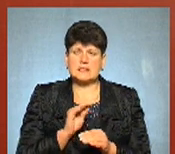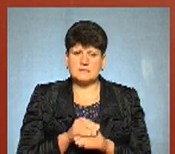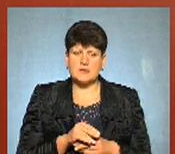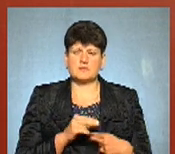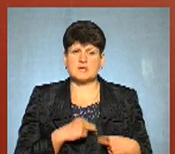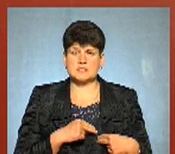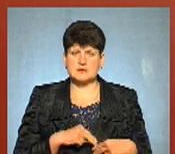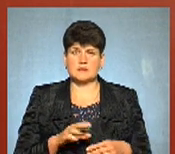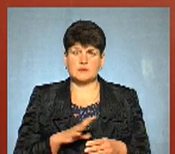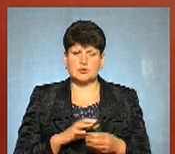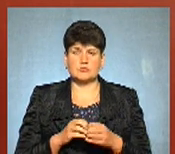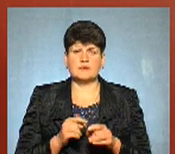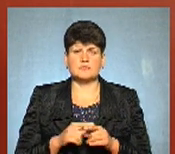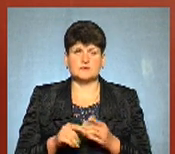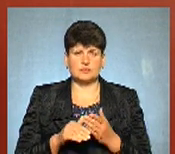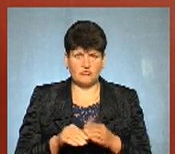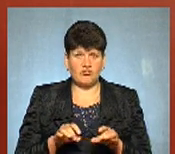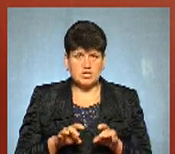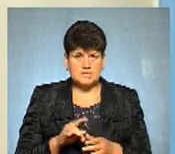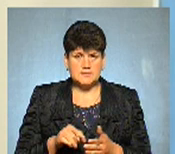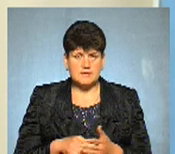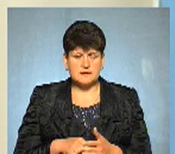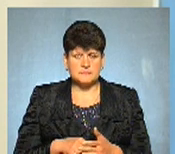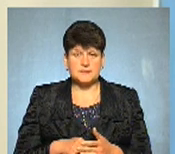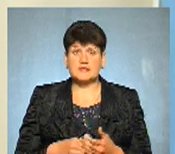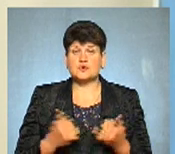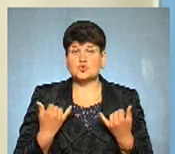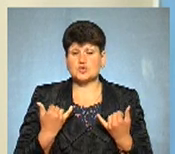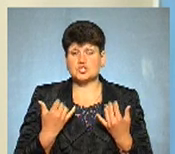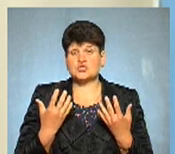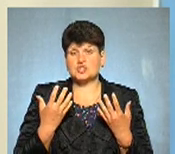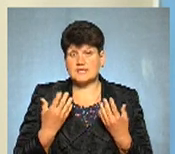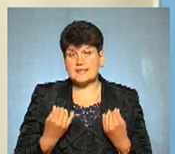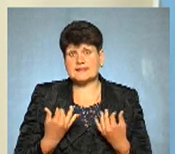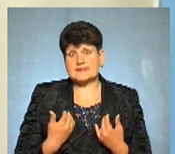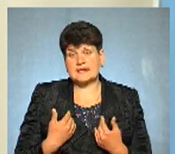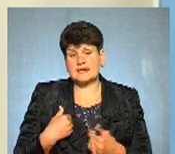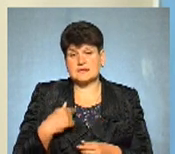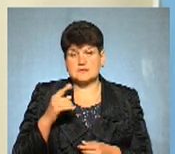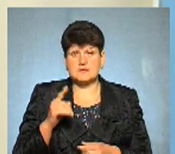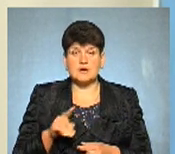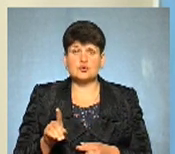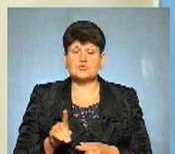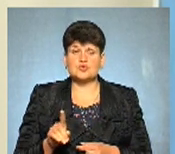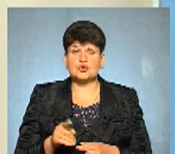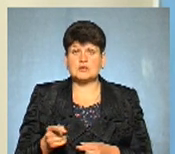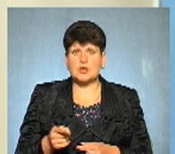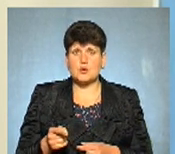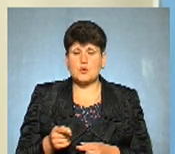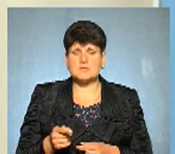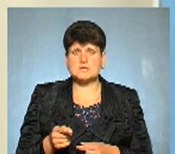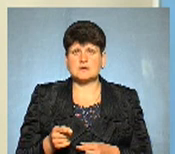були проблеми в екстренці. Чи вирішилися ці питання? Ну, на сьогоднішній день, наскільки я вже знаю, що Тернопільська